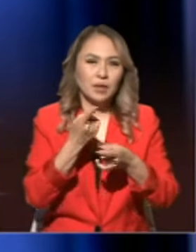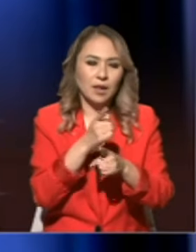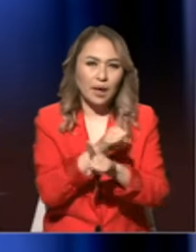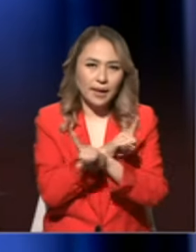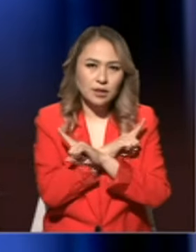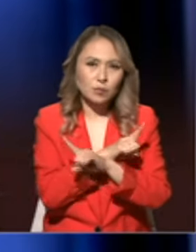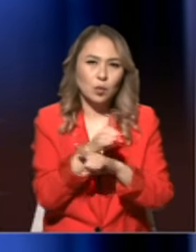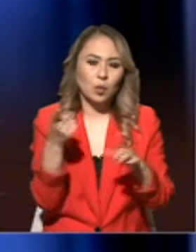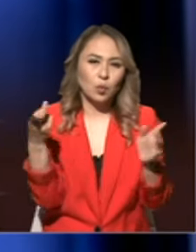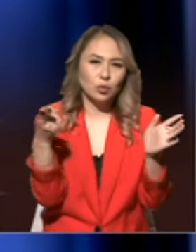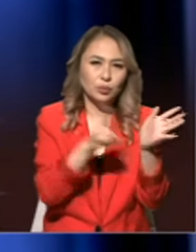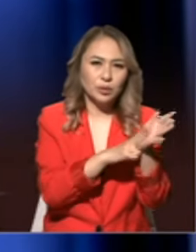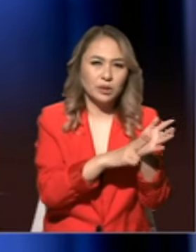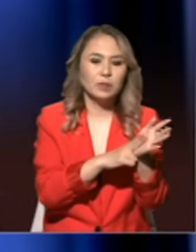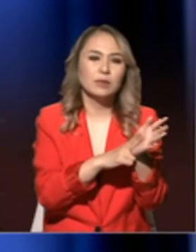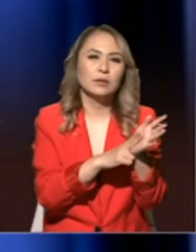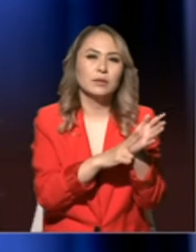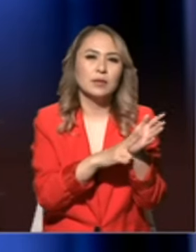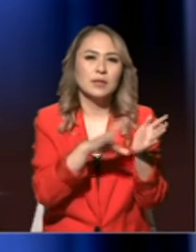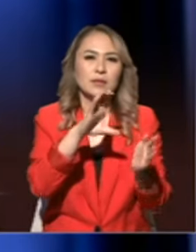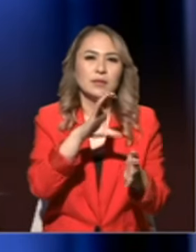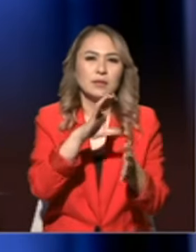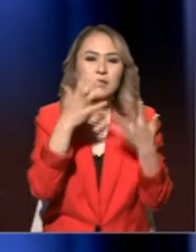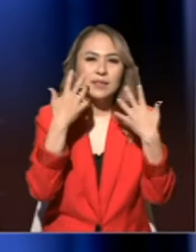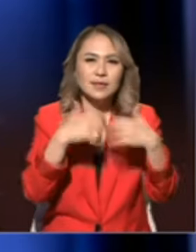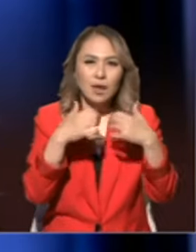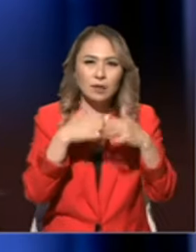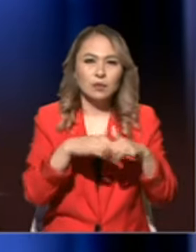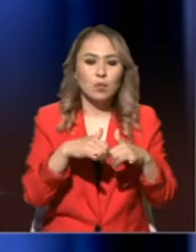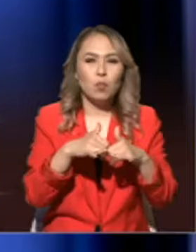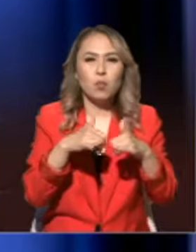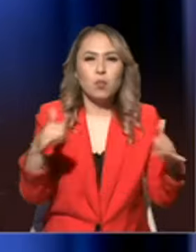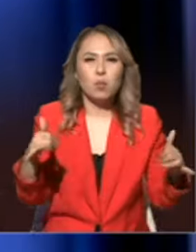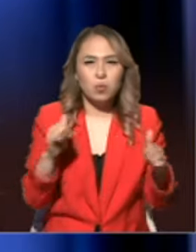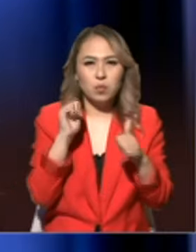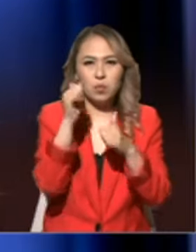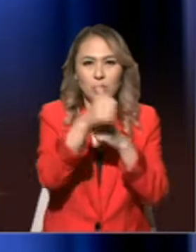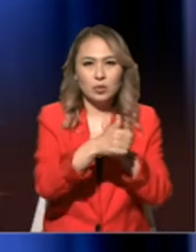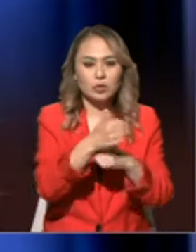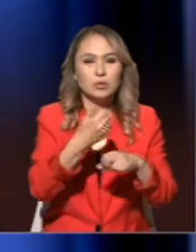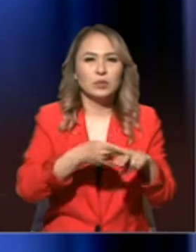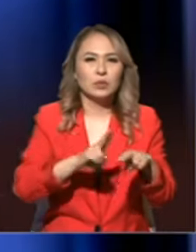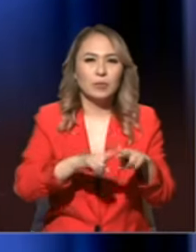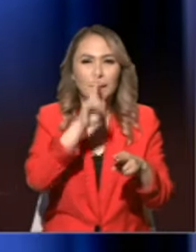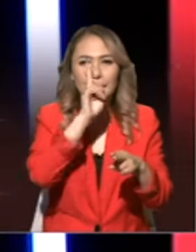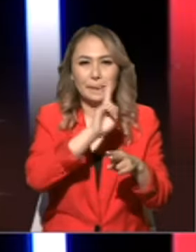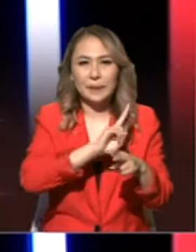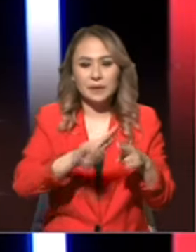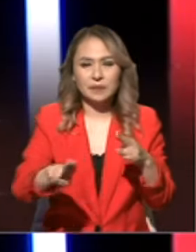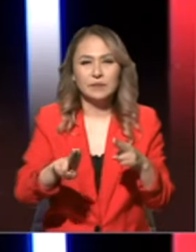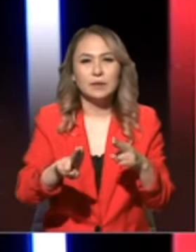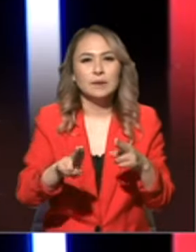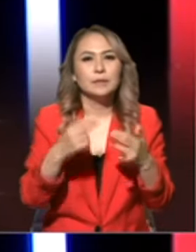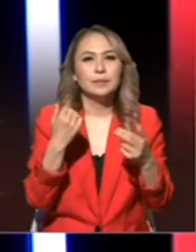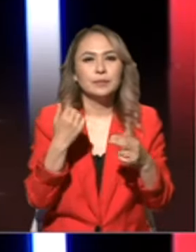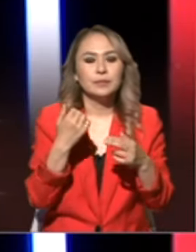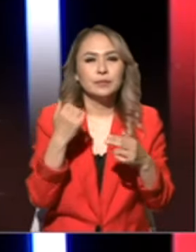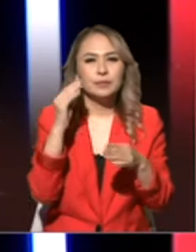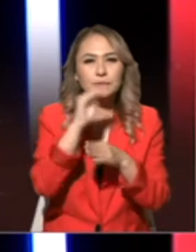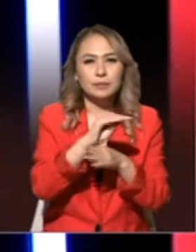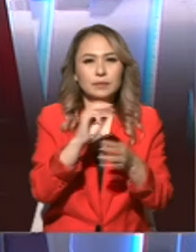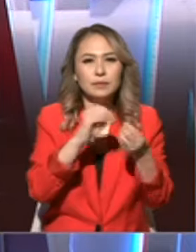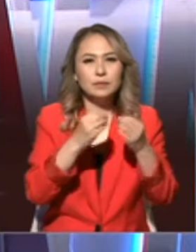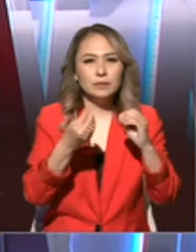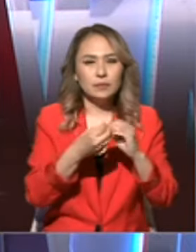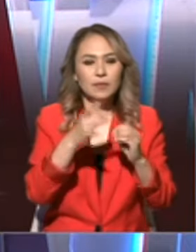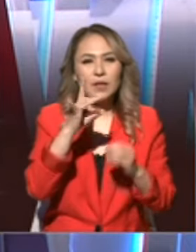мен көшкендердің санын олар басып отыр. Яғни солардың жоғалғандарын сол басып отыр. Сол жердегі мәселе